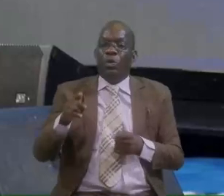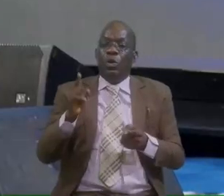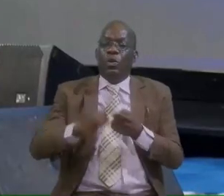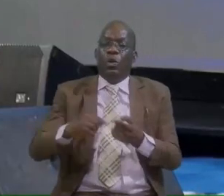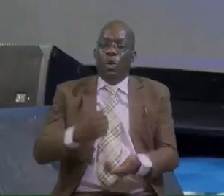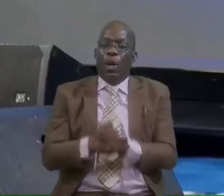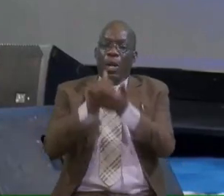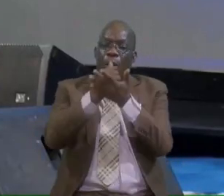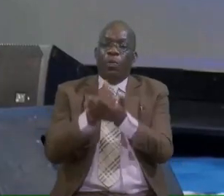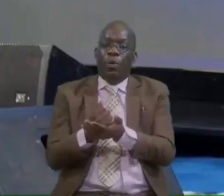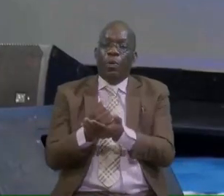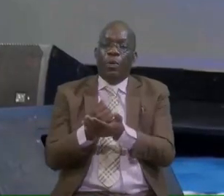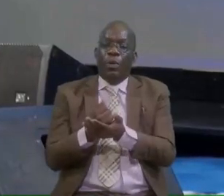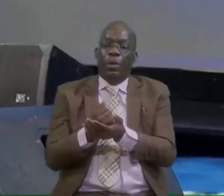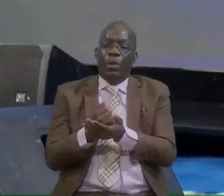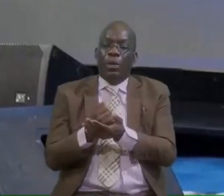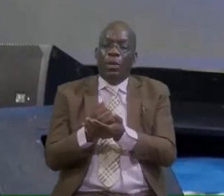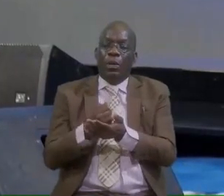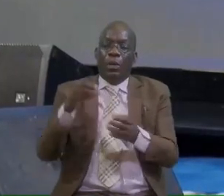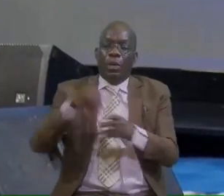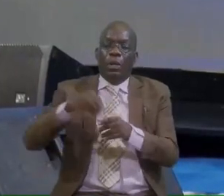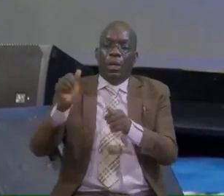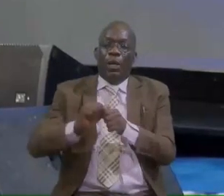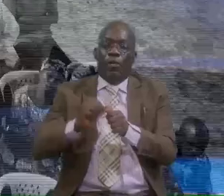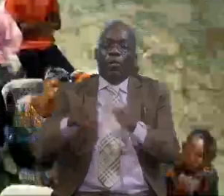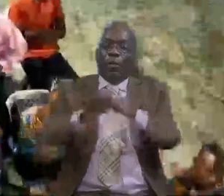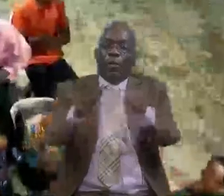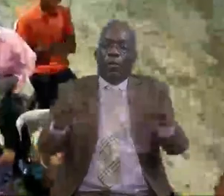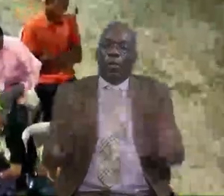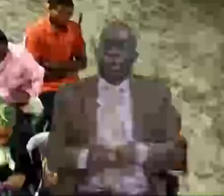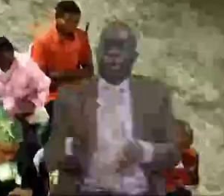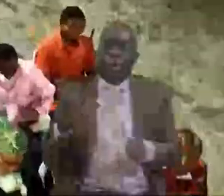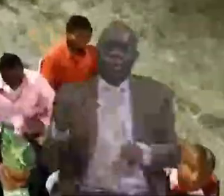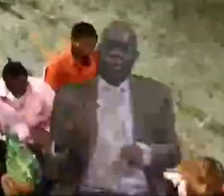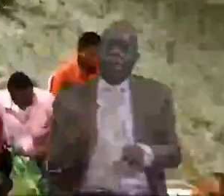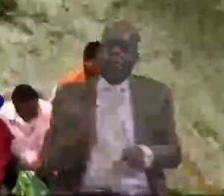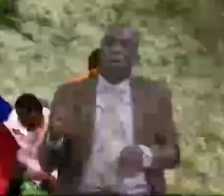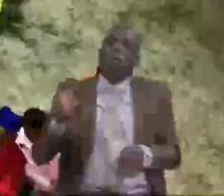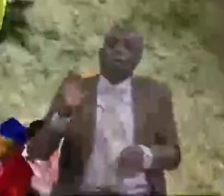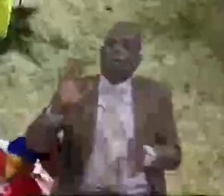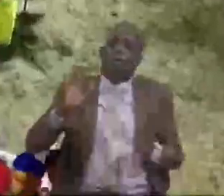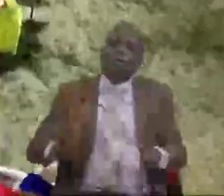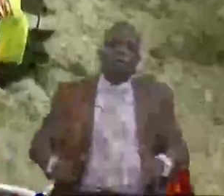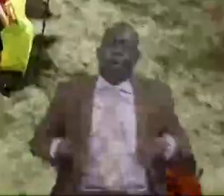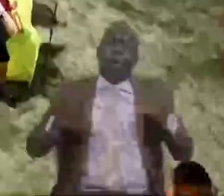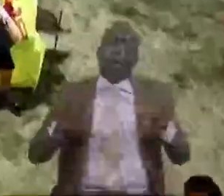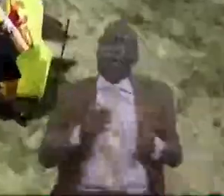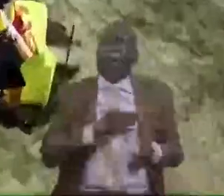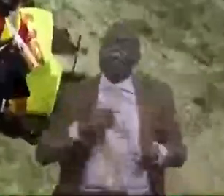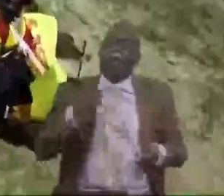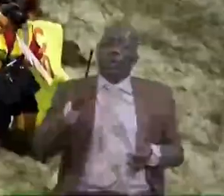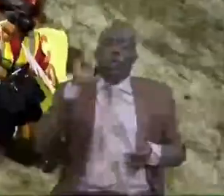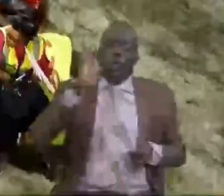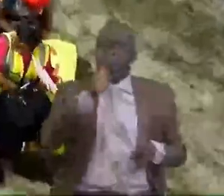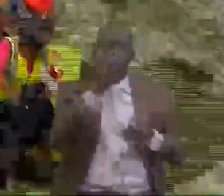intervenir dans chaque domaine de ta vie. Et tu seras sauvé ce